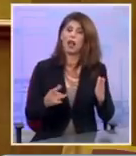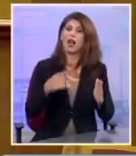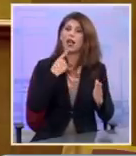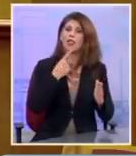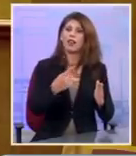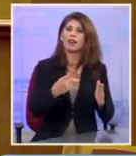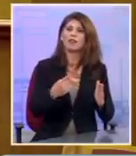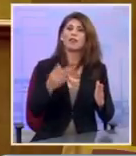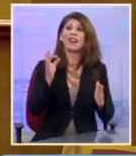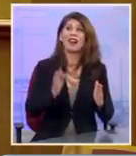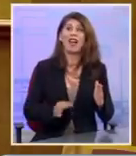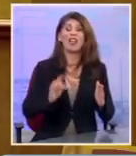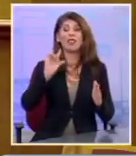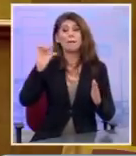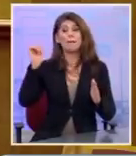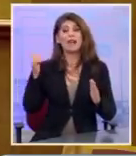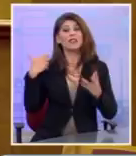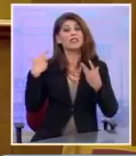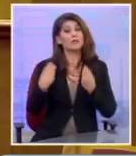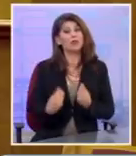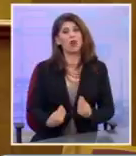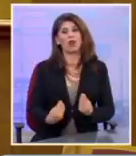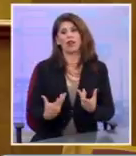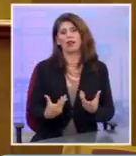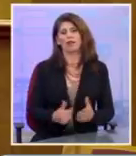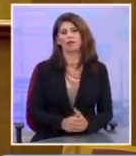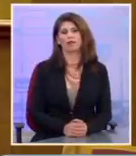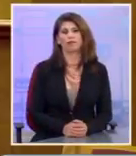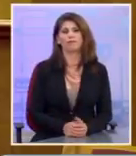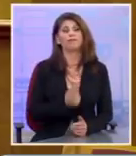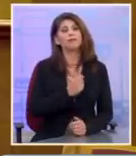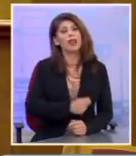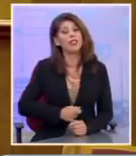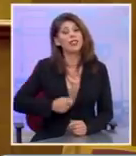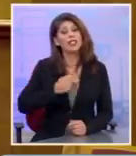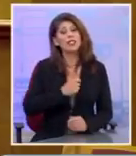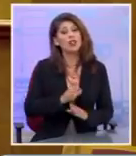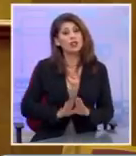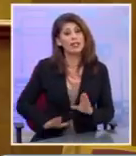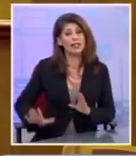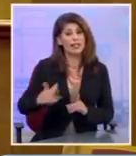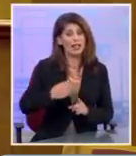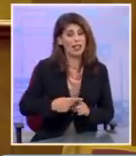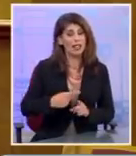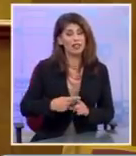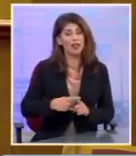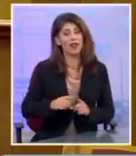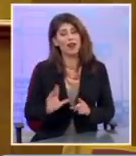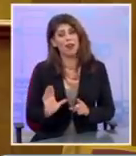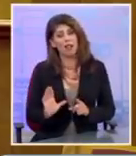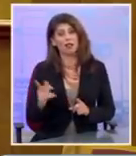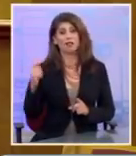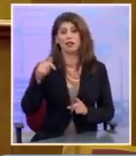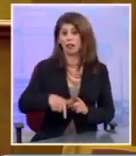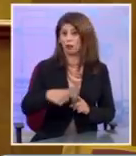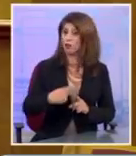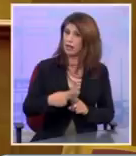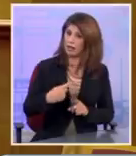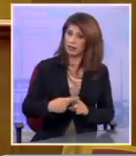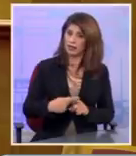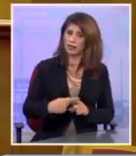λέμε κάθε πέρυσι και καλύτερα. Δυστυχώς για τον τόπο, αλλά και για τον ελληνικό